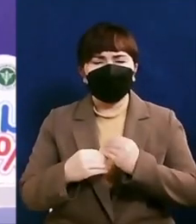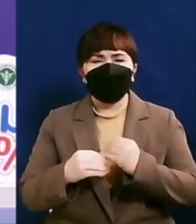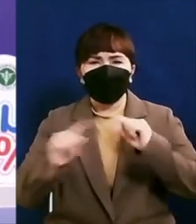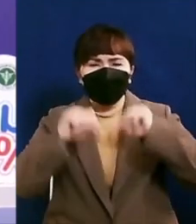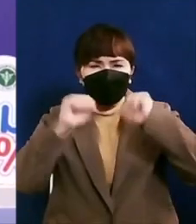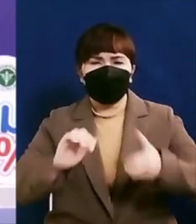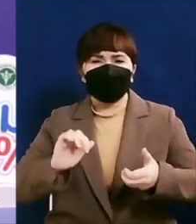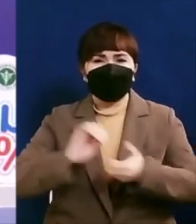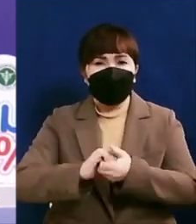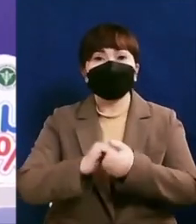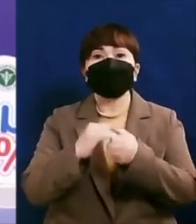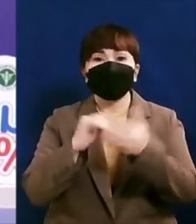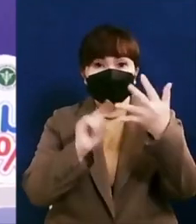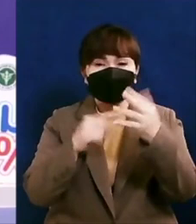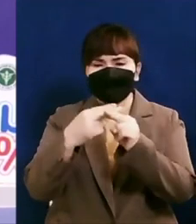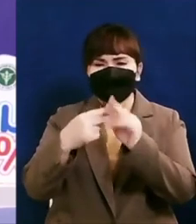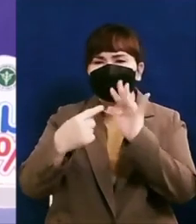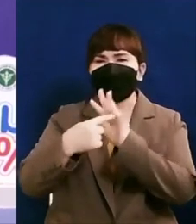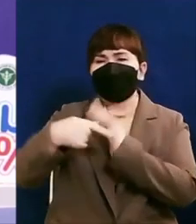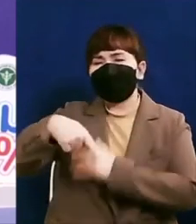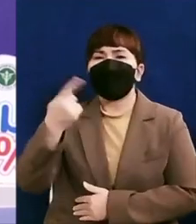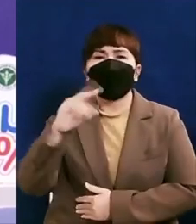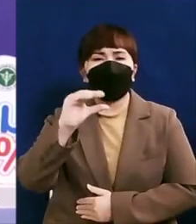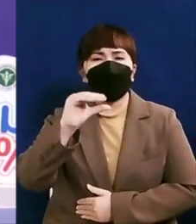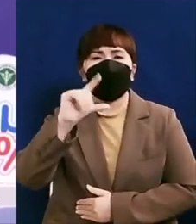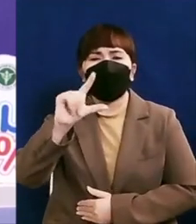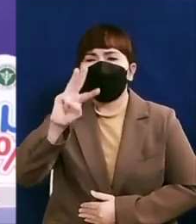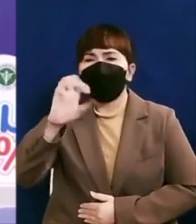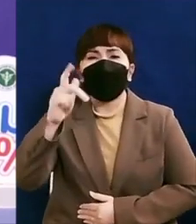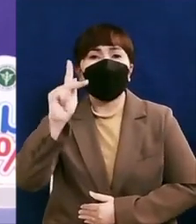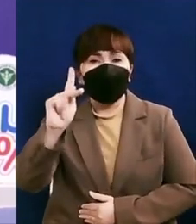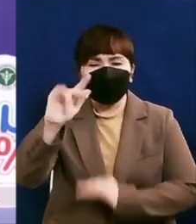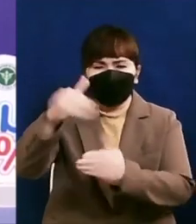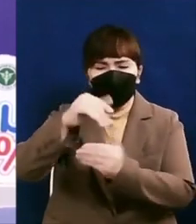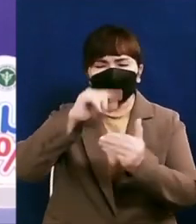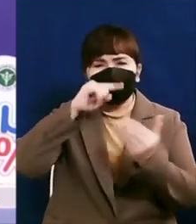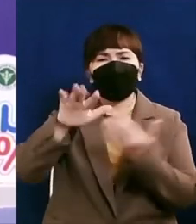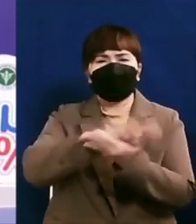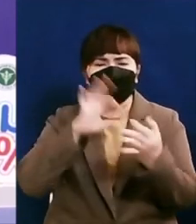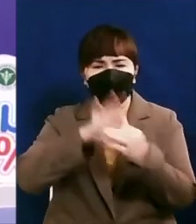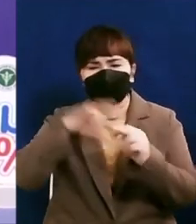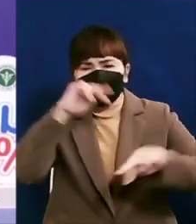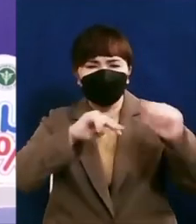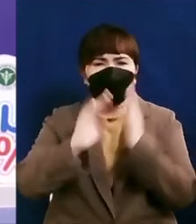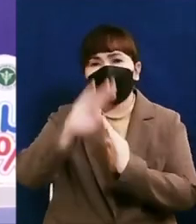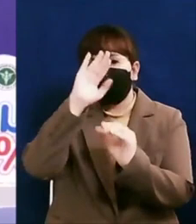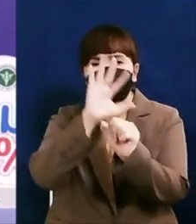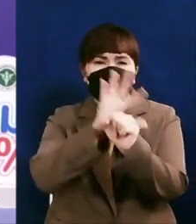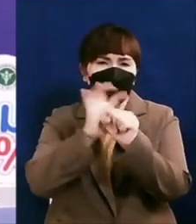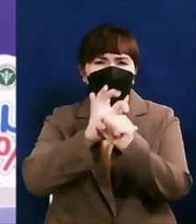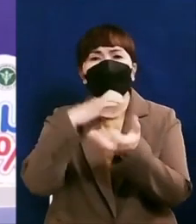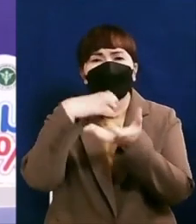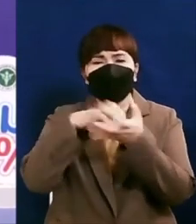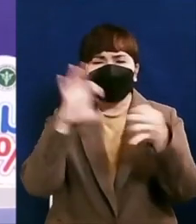ะนำแพ็กโลวิกนะครับที่จะเข้ามาใช้ในประเทศไทยอีกนะครับผมจะกลับเรียนนะครับเรื่องสถานการณ์นะครับว่าเรื่องของย